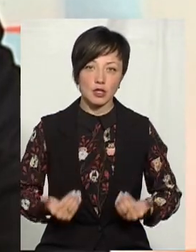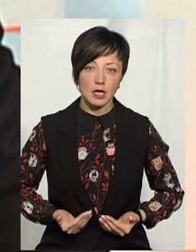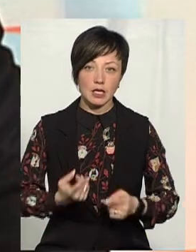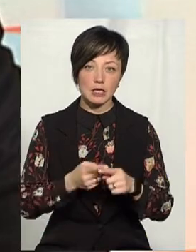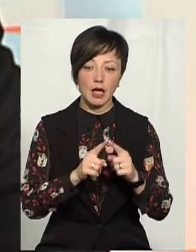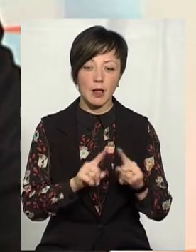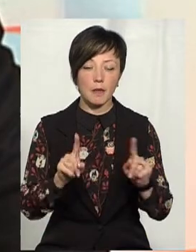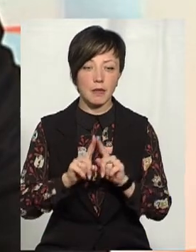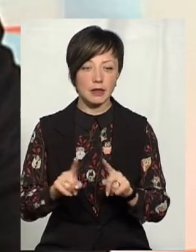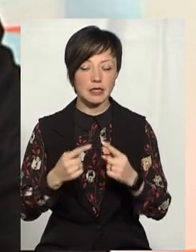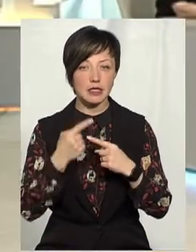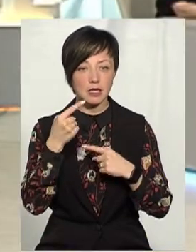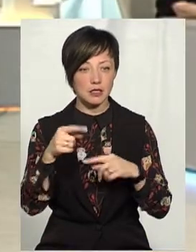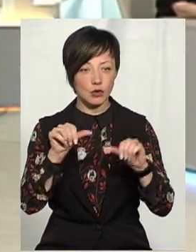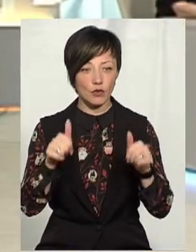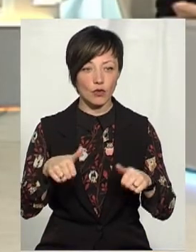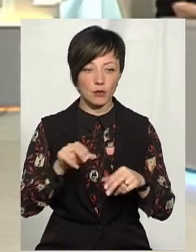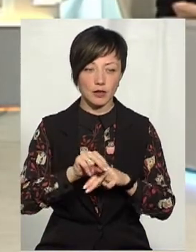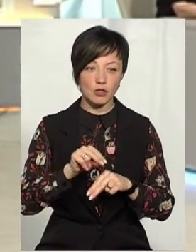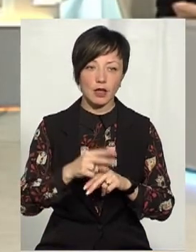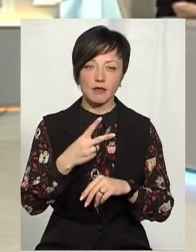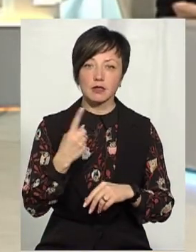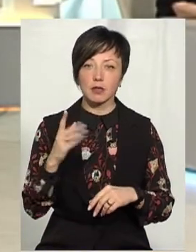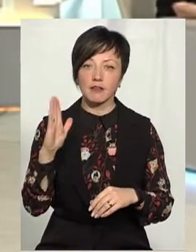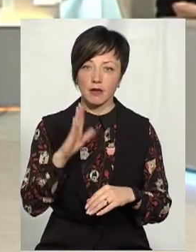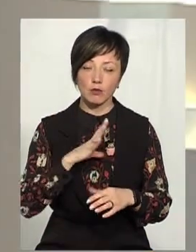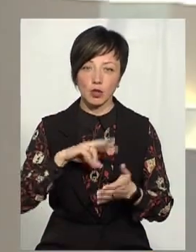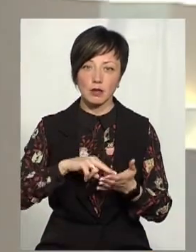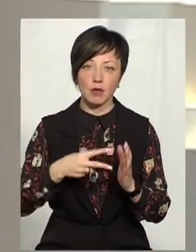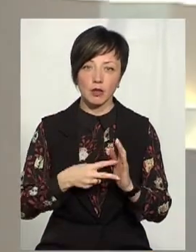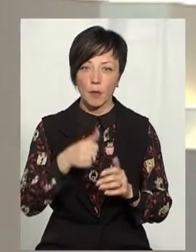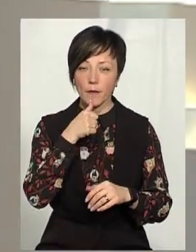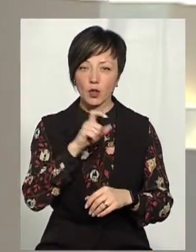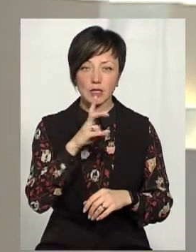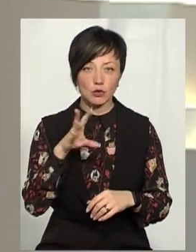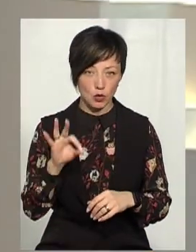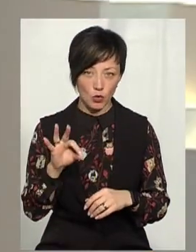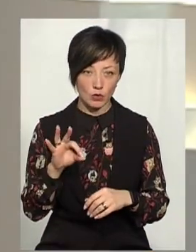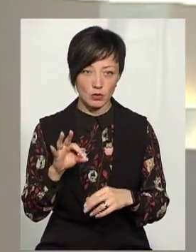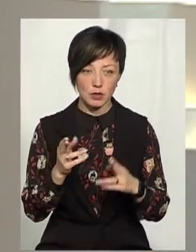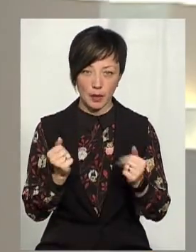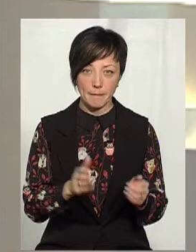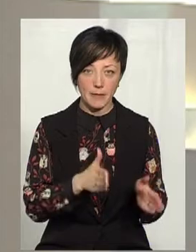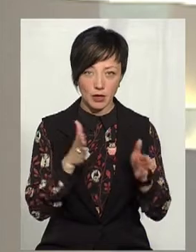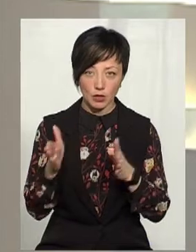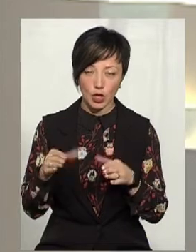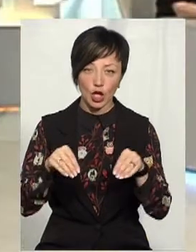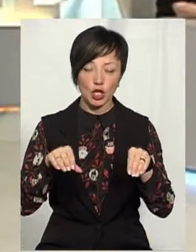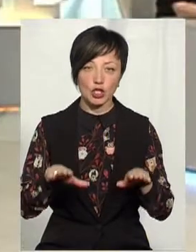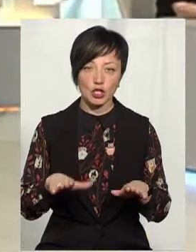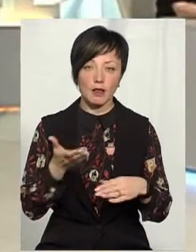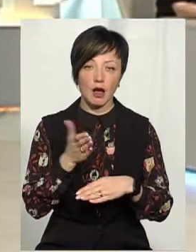оці елементи дистанційної форми навчання. На 21 березня було заплановано пробне ЗНО. Так переноситься?